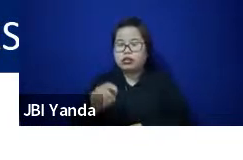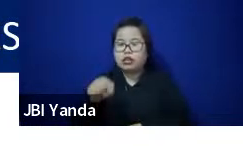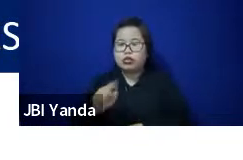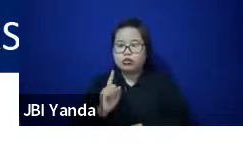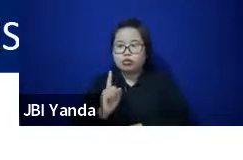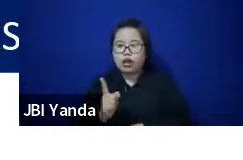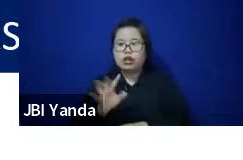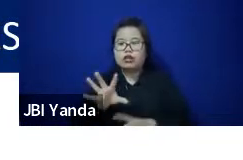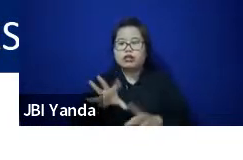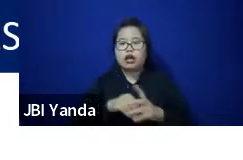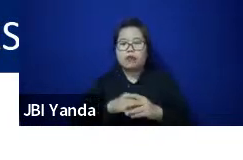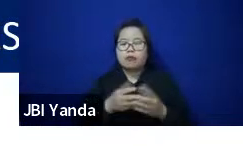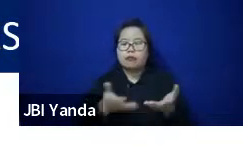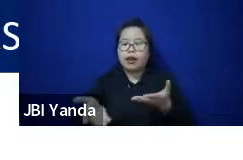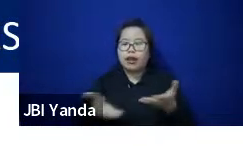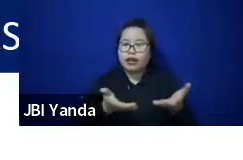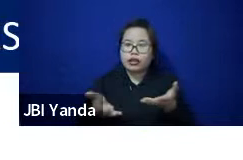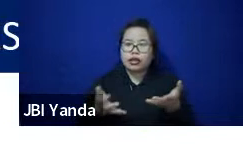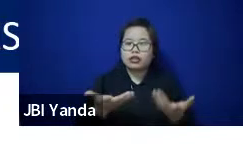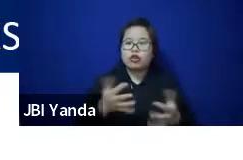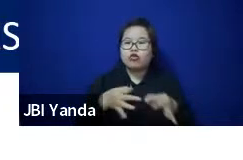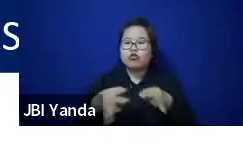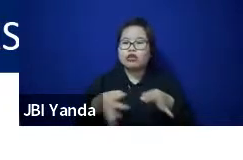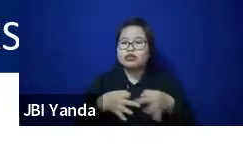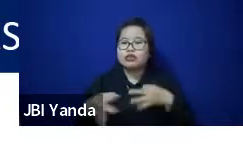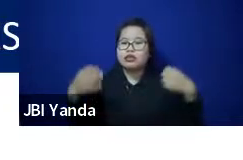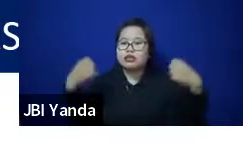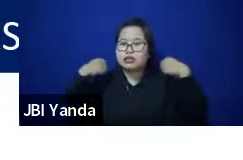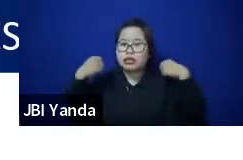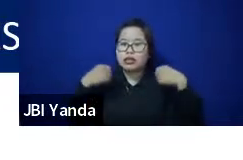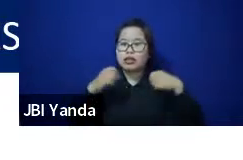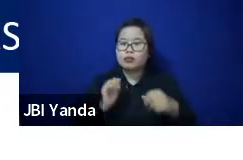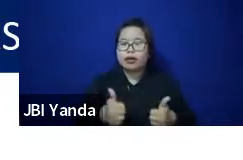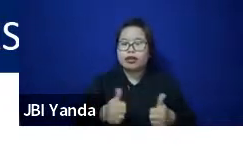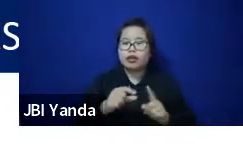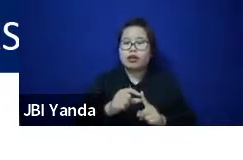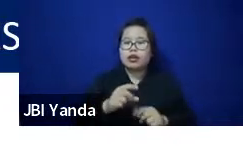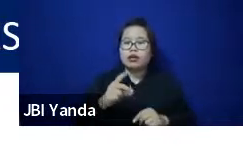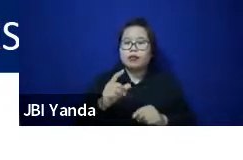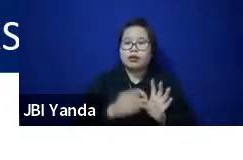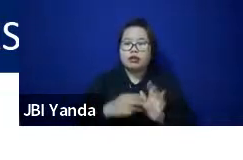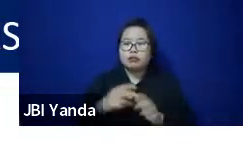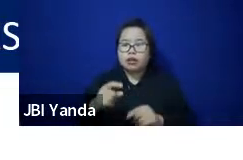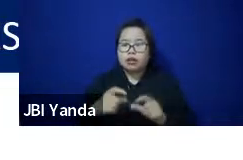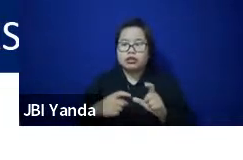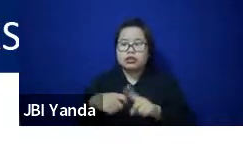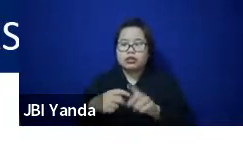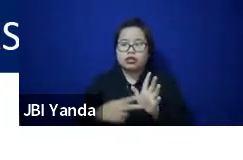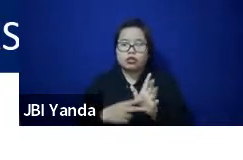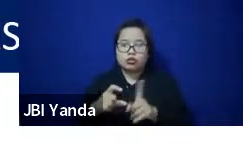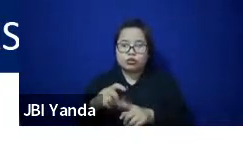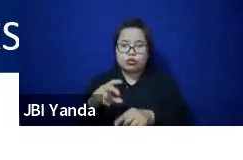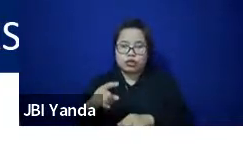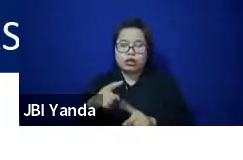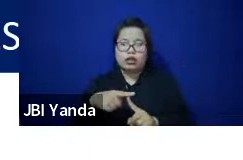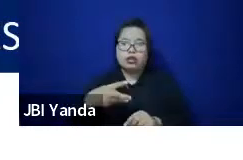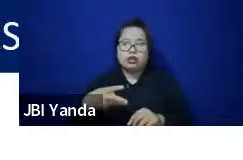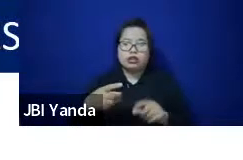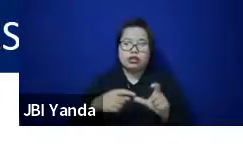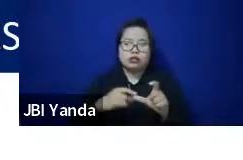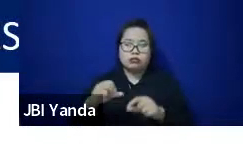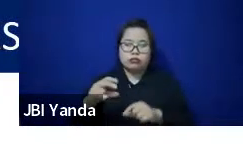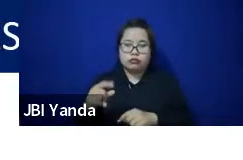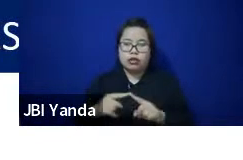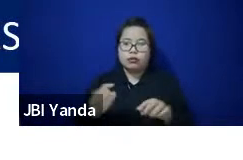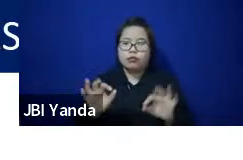dalam layanan-layanan ya, fasilitas kesehatan baik primer, sekunder, maupun tersier, tetapi masih belum ada satu layanan intervensi